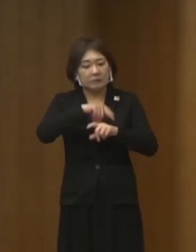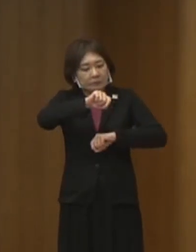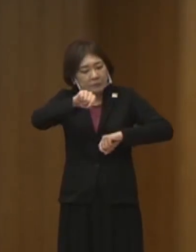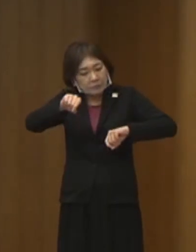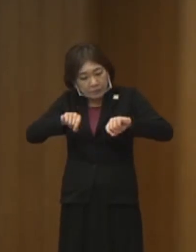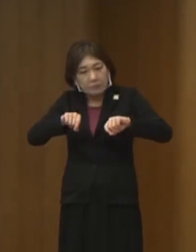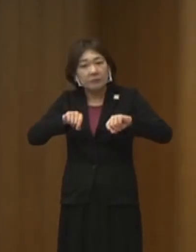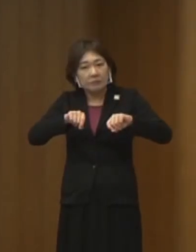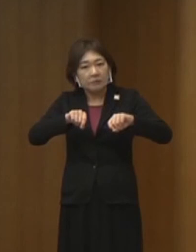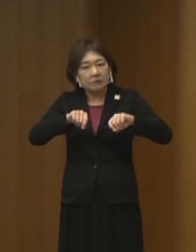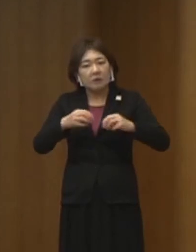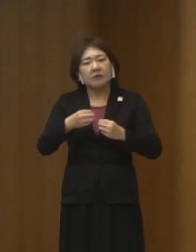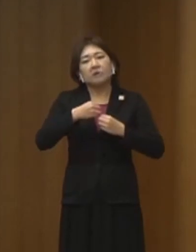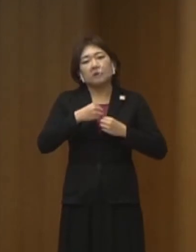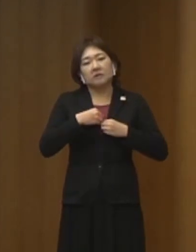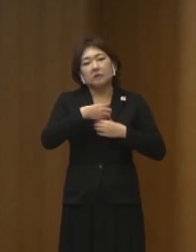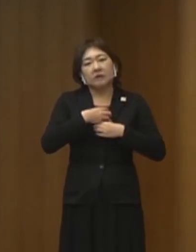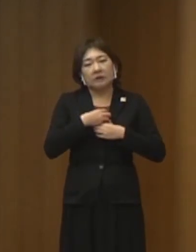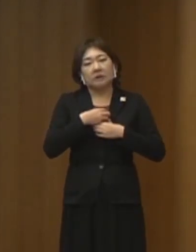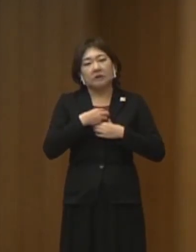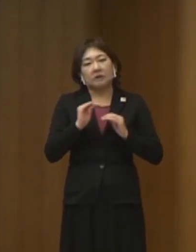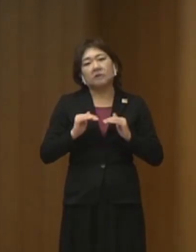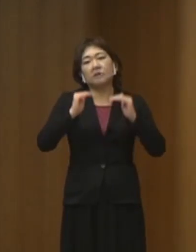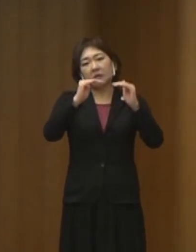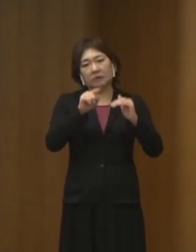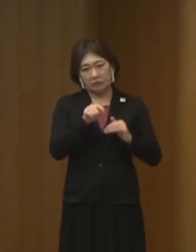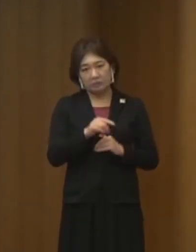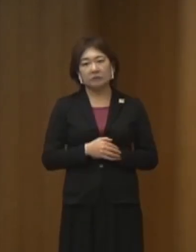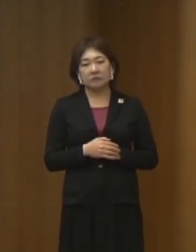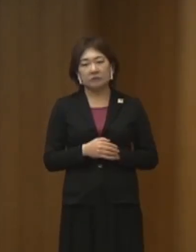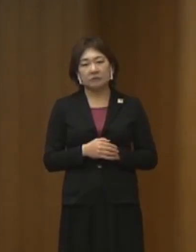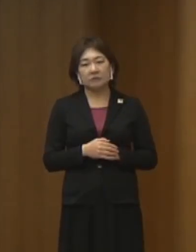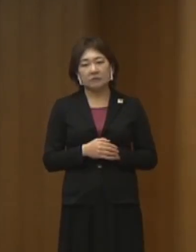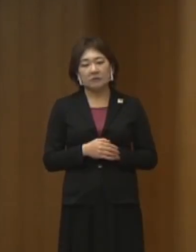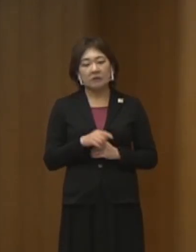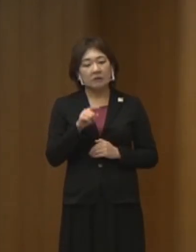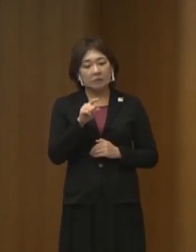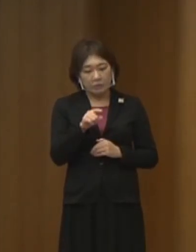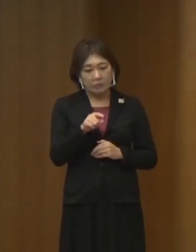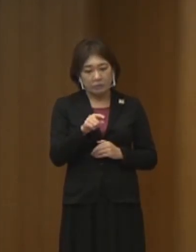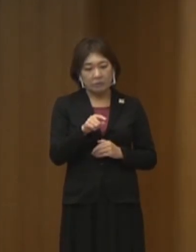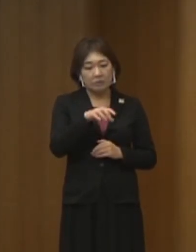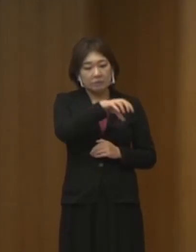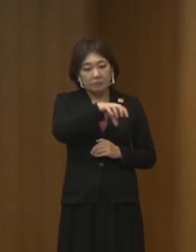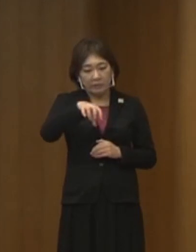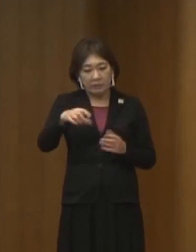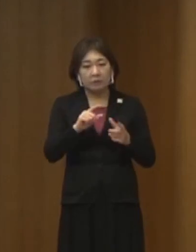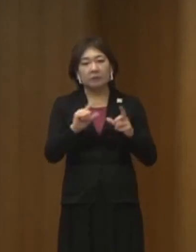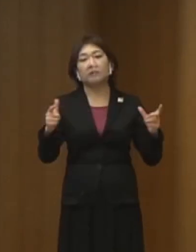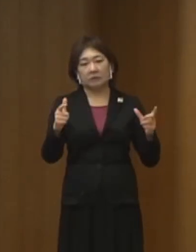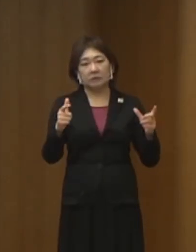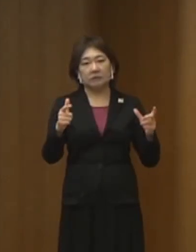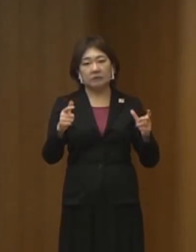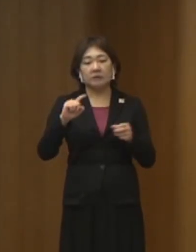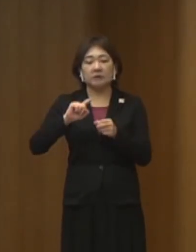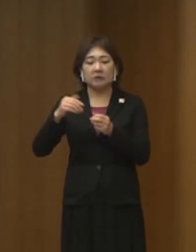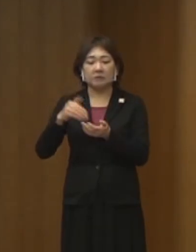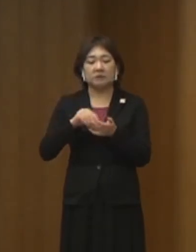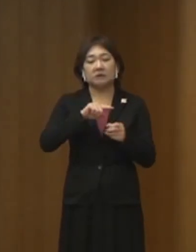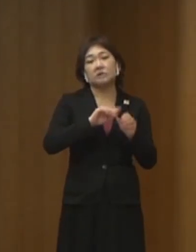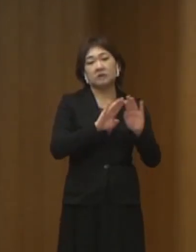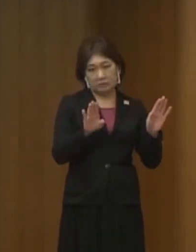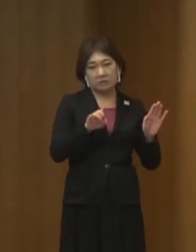ってそういった感染リスクが高くなるということが指摘をされています。そうした機会が多くなるのが例年であれば年末年始あるわけですので、改